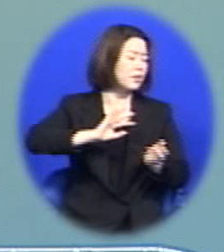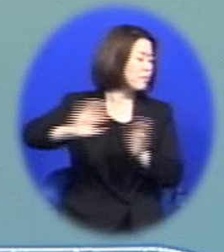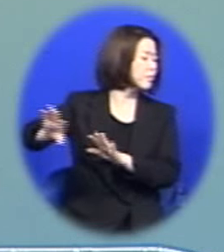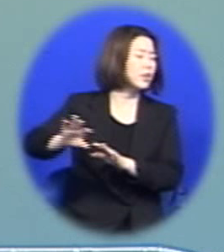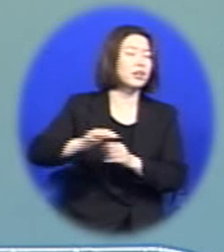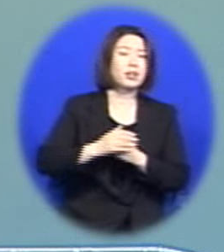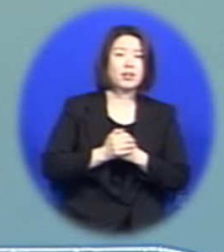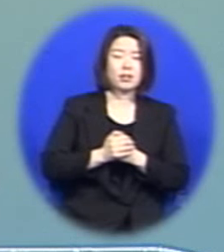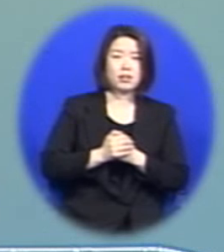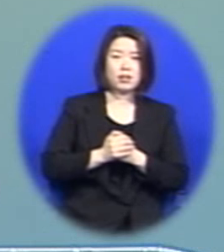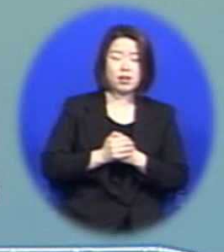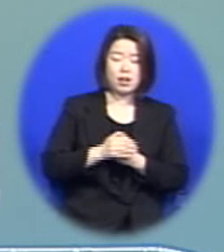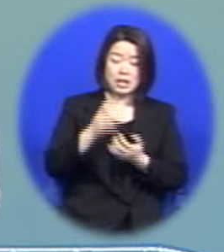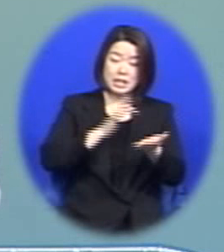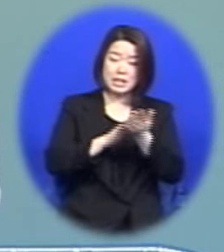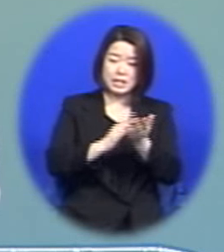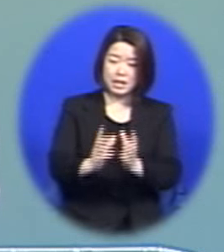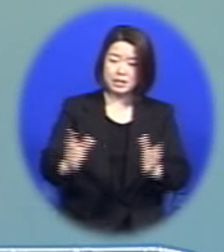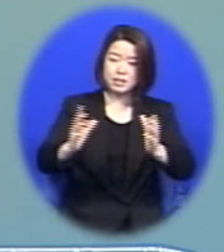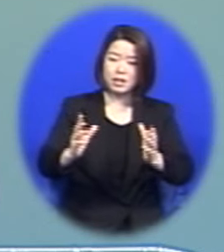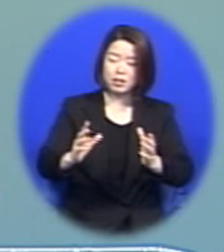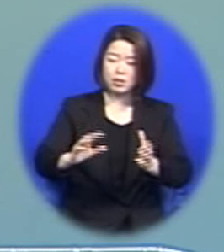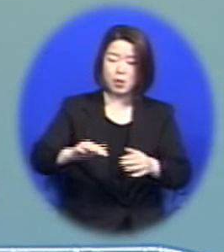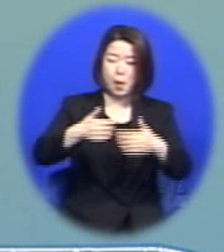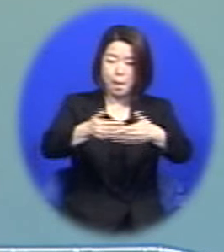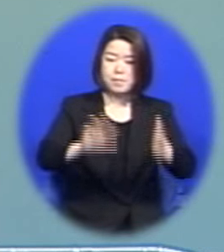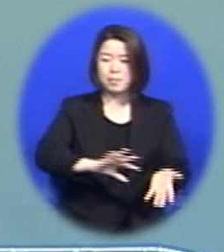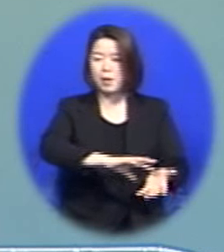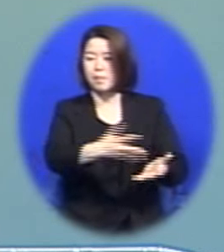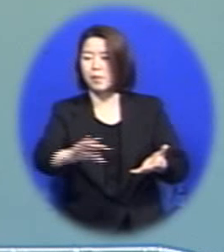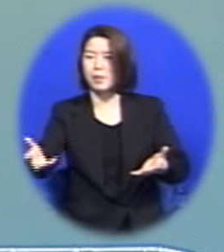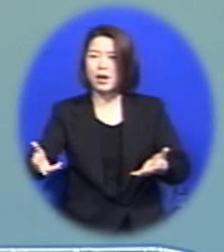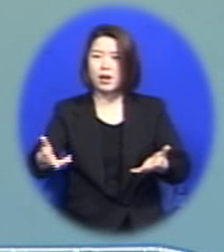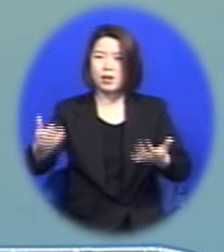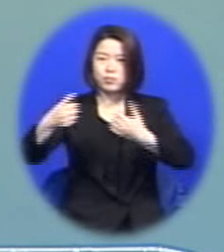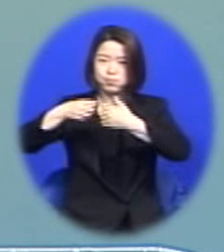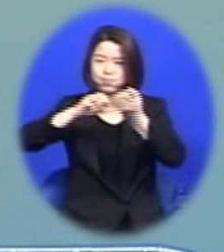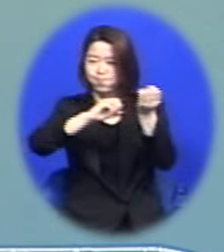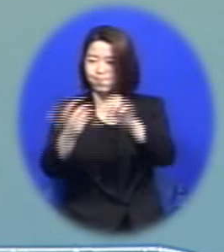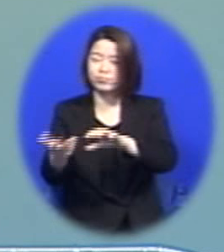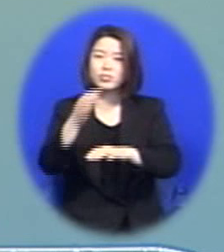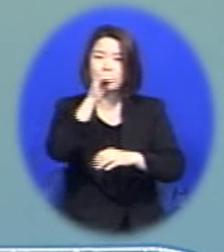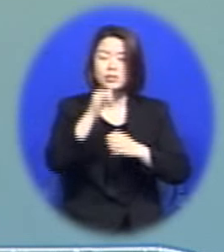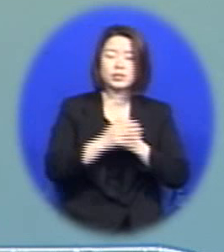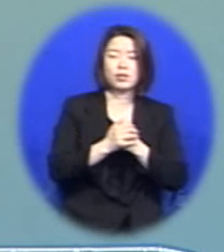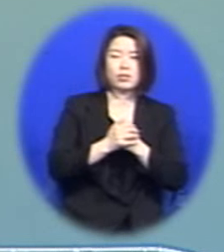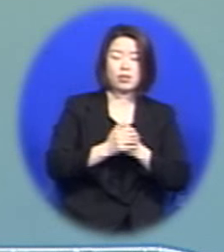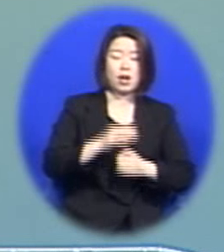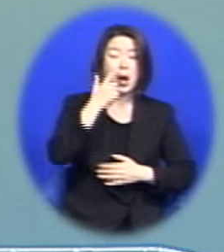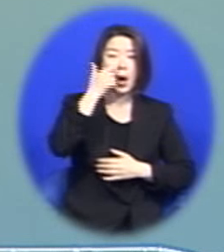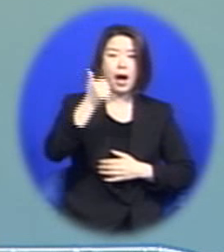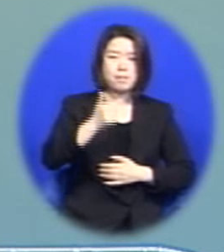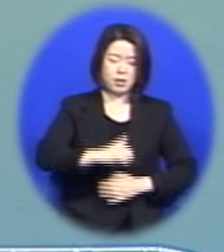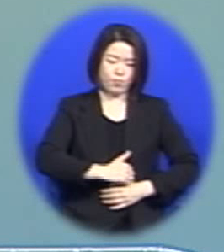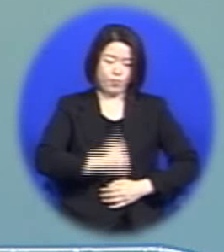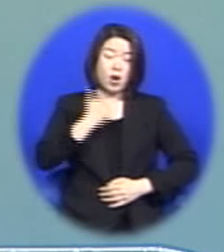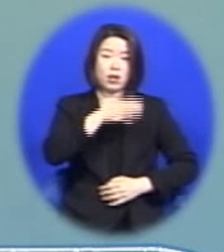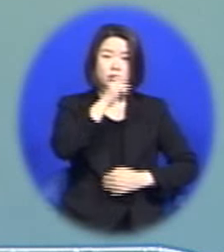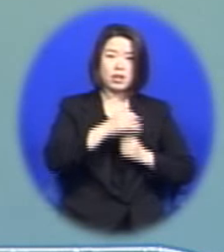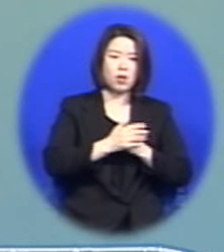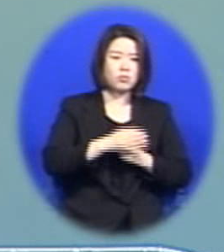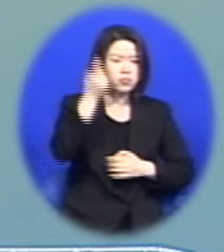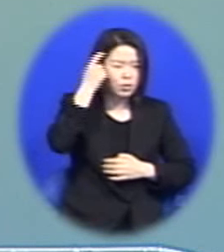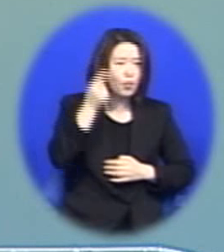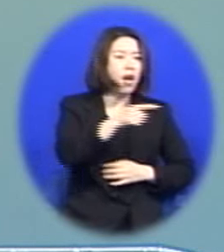냈습니다 역사 바른 땅바닥에 방 바닥에 나뒹굴었다 씁니다 아버지는 버럭 역정을 내셨습니다 왜